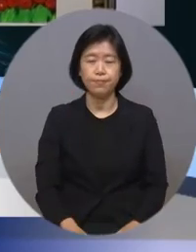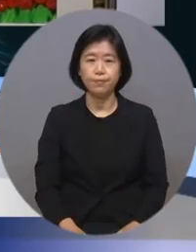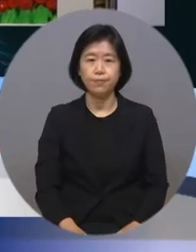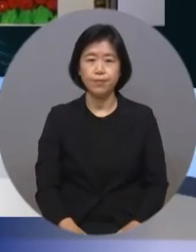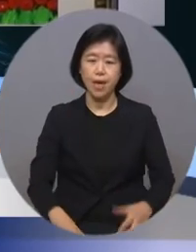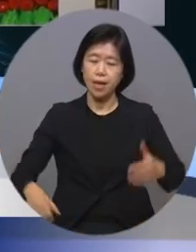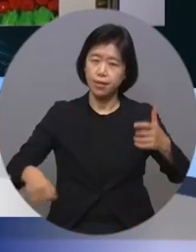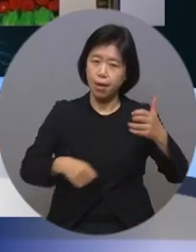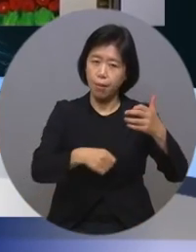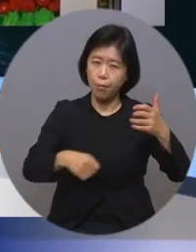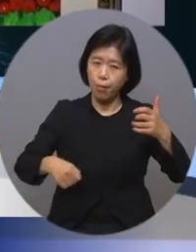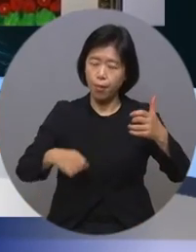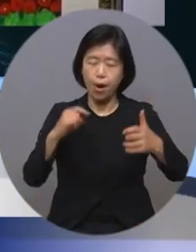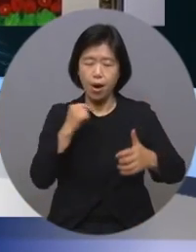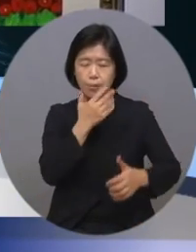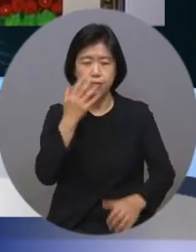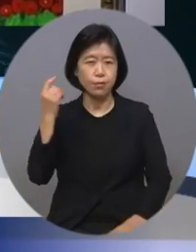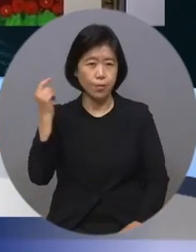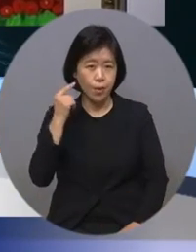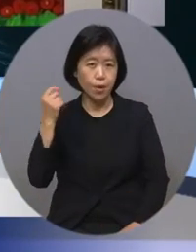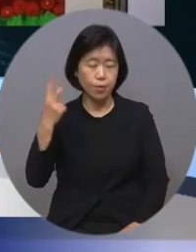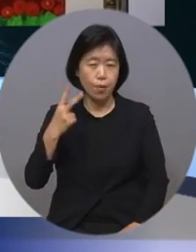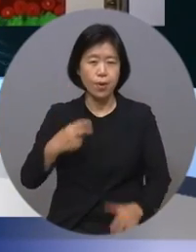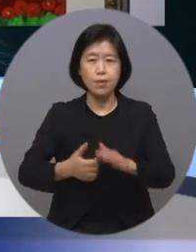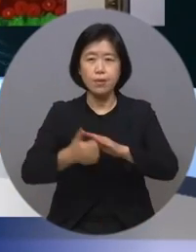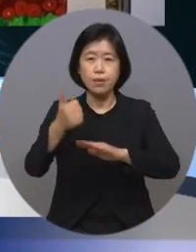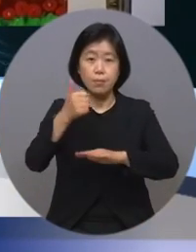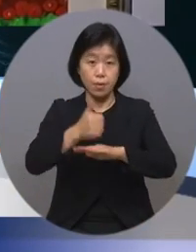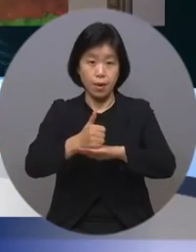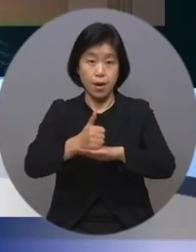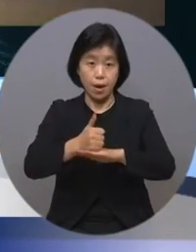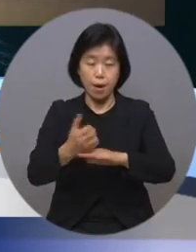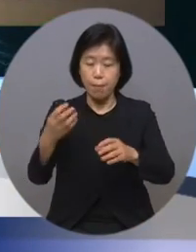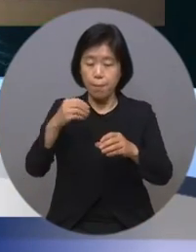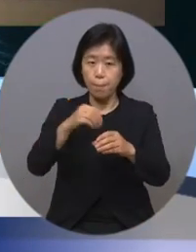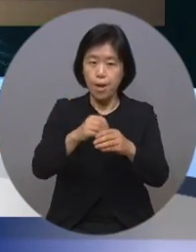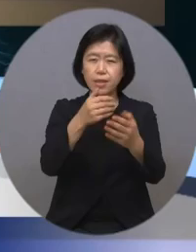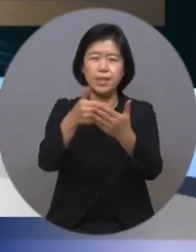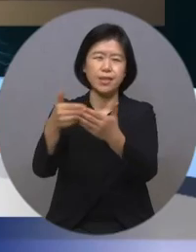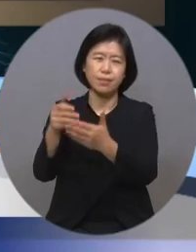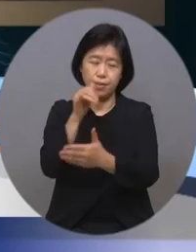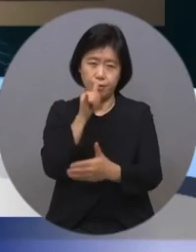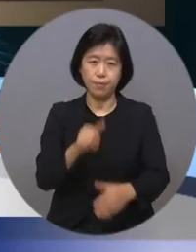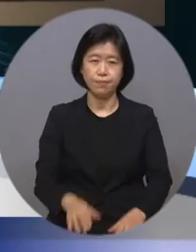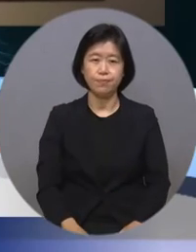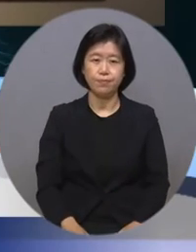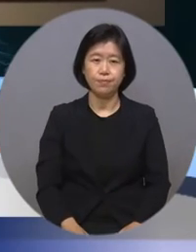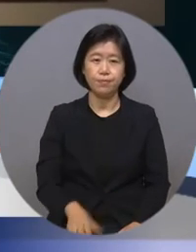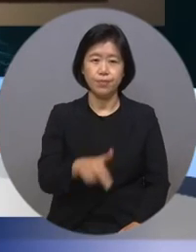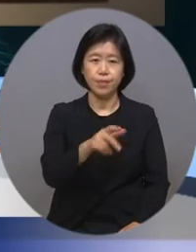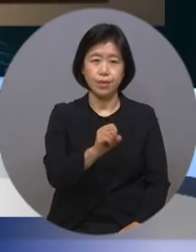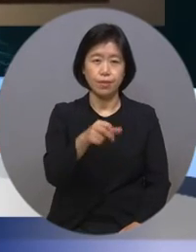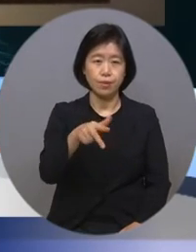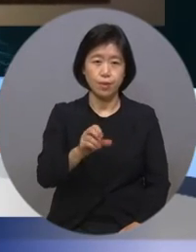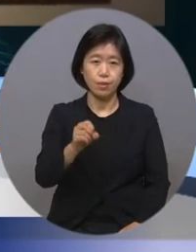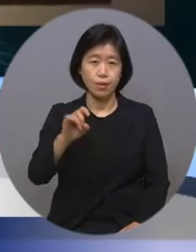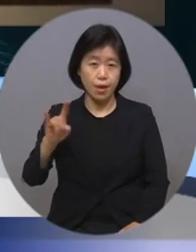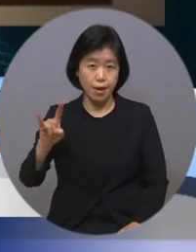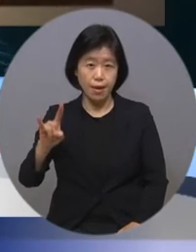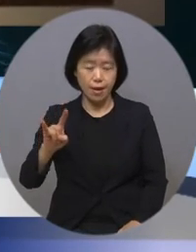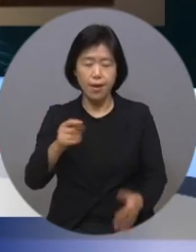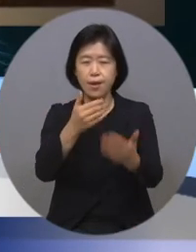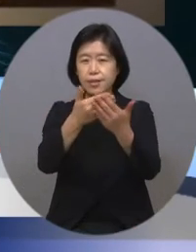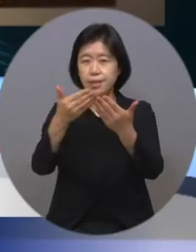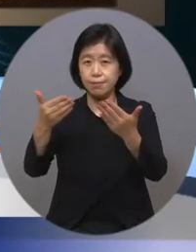첼로의 아름다운 선율과 희망을 화폭에 담은 작품이 만났습니다. 정정혜 작가의 작품과 조정현 연주자의 첼로